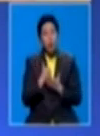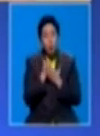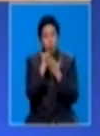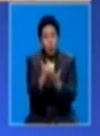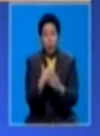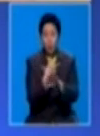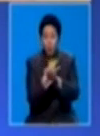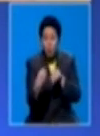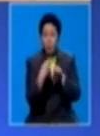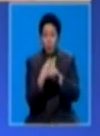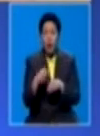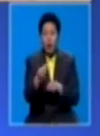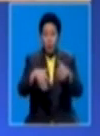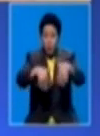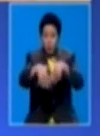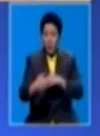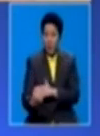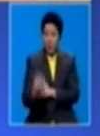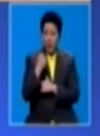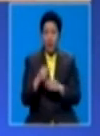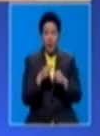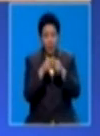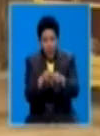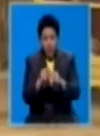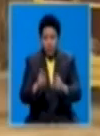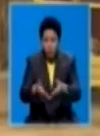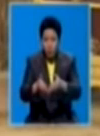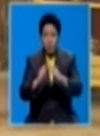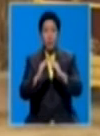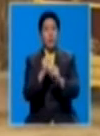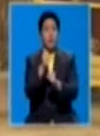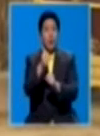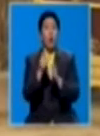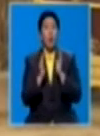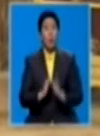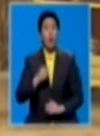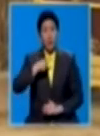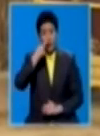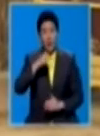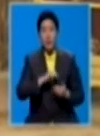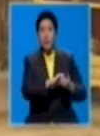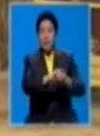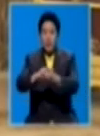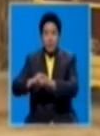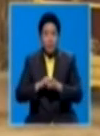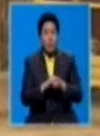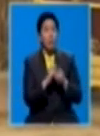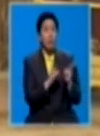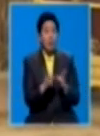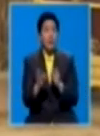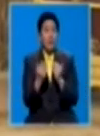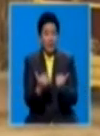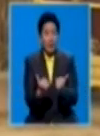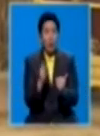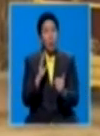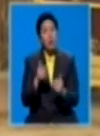ชุมชนที่เข้มแข็งให้สามารถพึ่งพาซึ่งกันและกันได้นะครับคนไทยหากมีความสามัคคีกันแบบนี้คนอื่นก็ไม่สามารถ